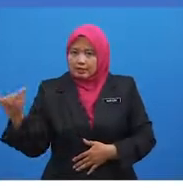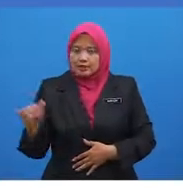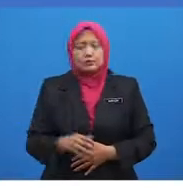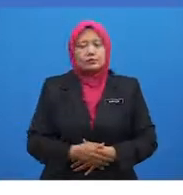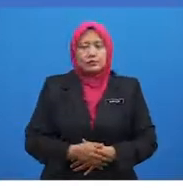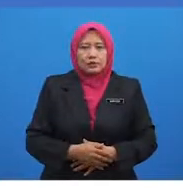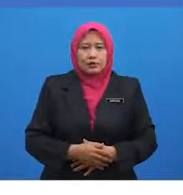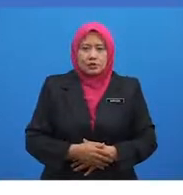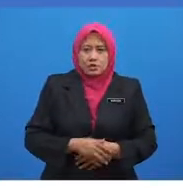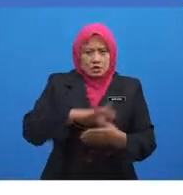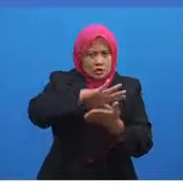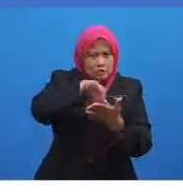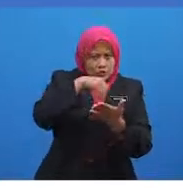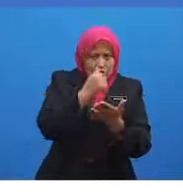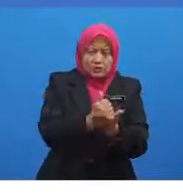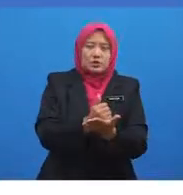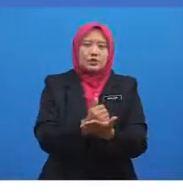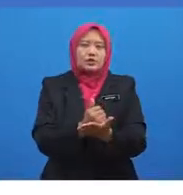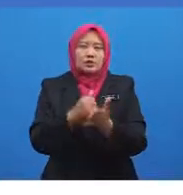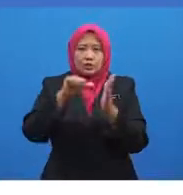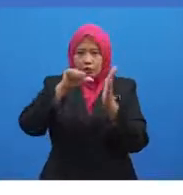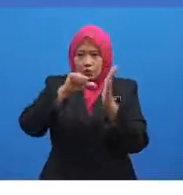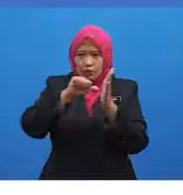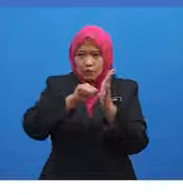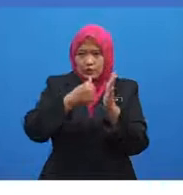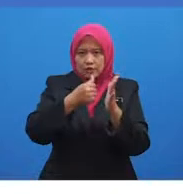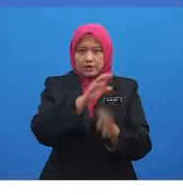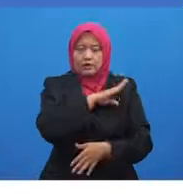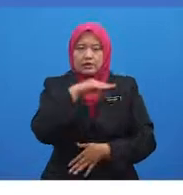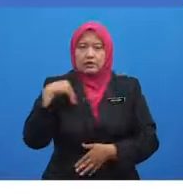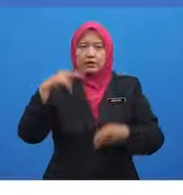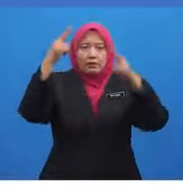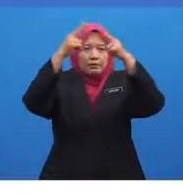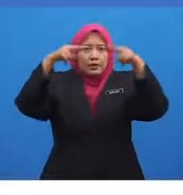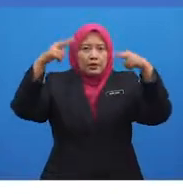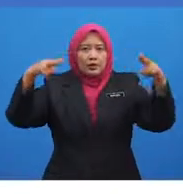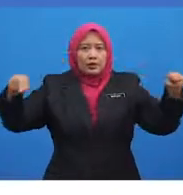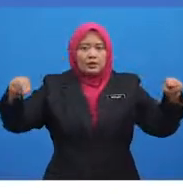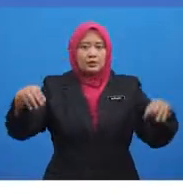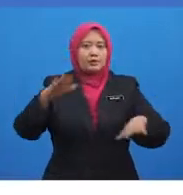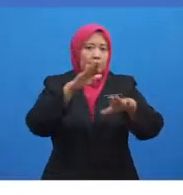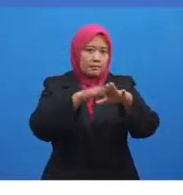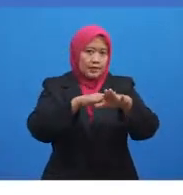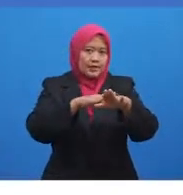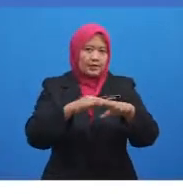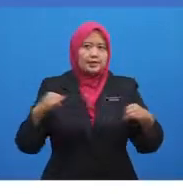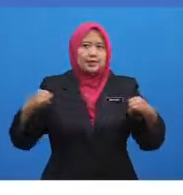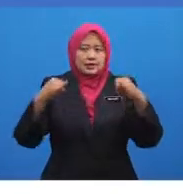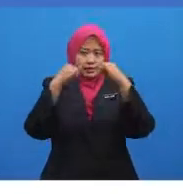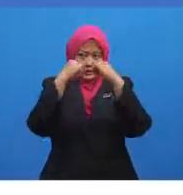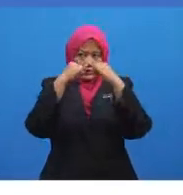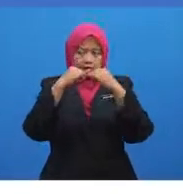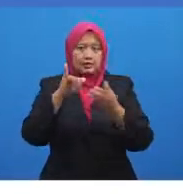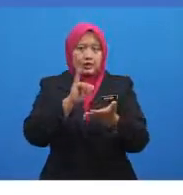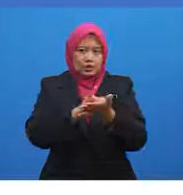Ya, tepat sekali. Alatnya di sini merujuk kepada segala ukiran dan perhiasan pada